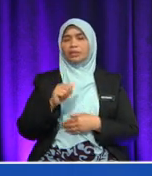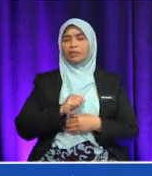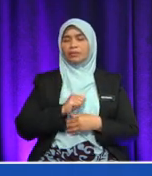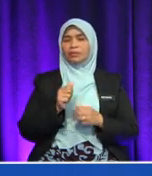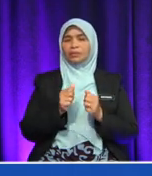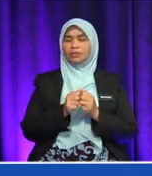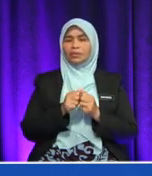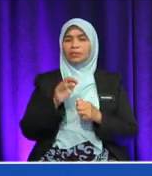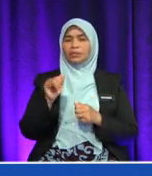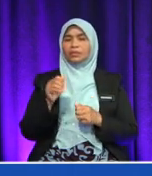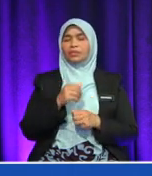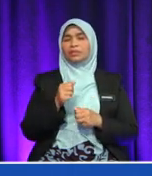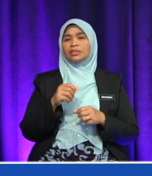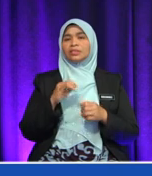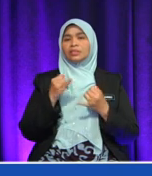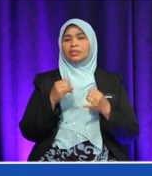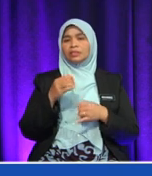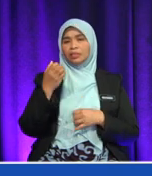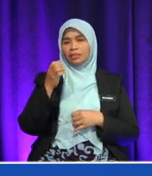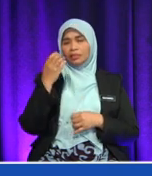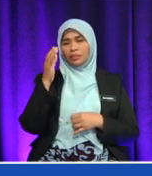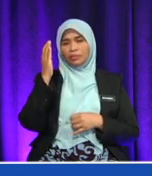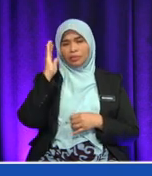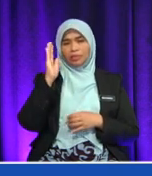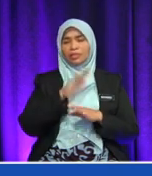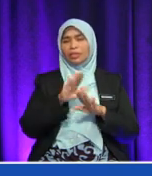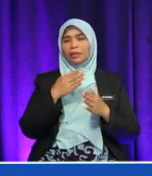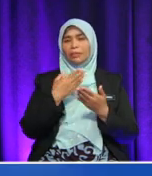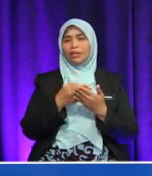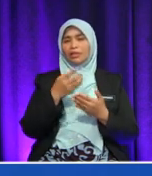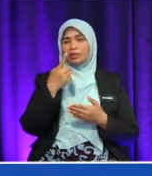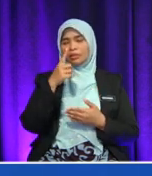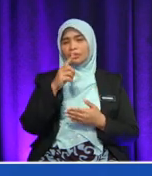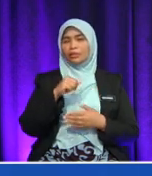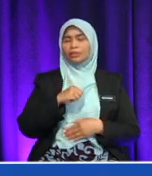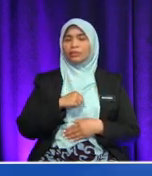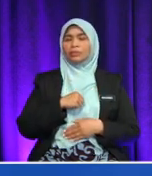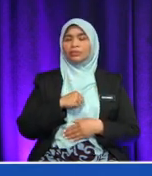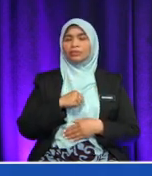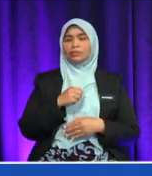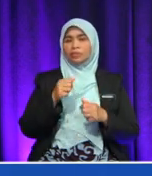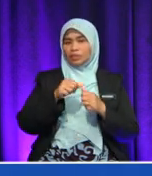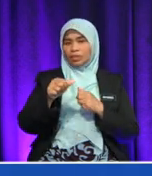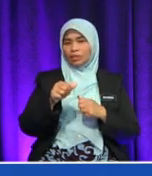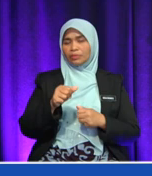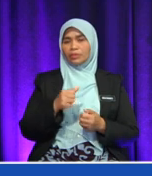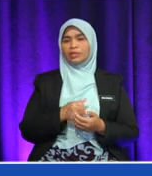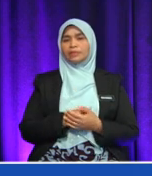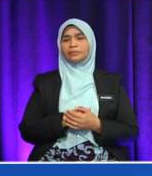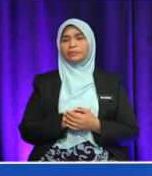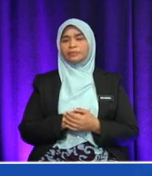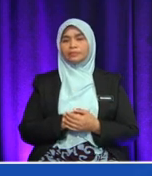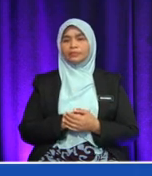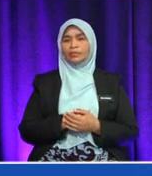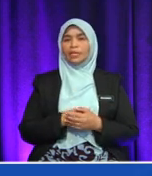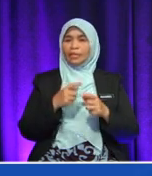apabila engkau mengetahui ini tidak baik untukku jauhkannya daripadaku dan jauhkannya dan jauh aku dari tadinya